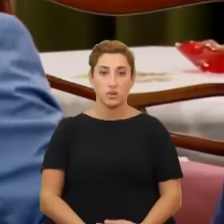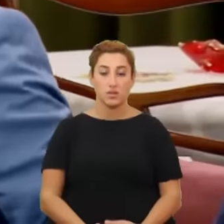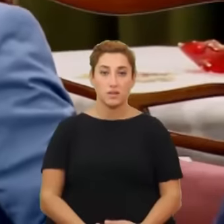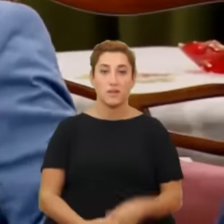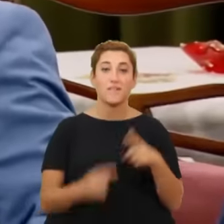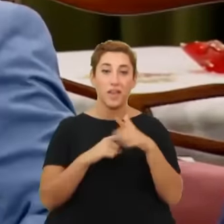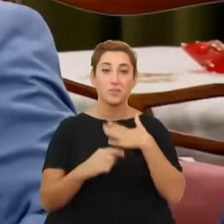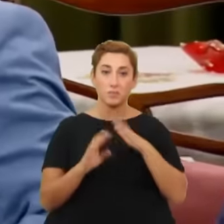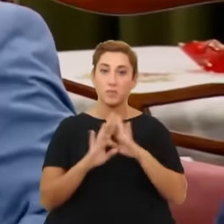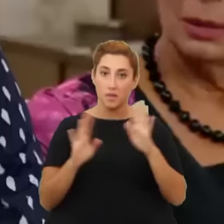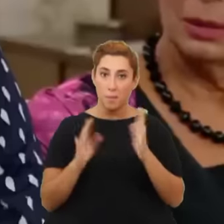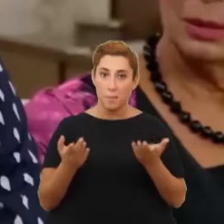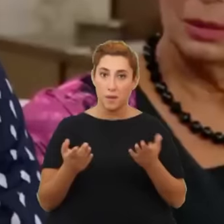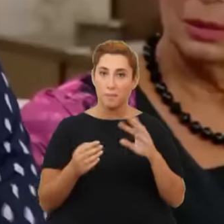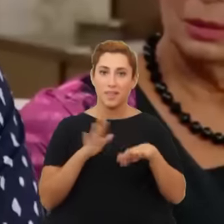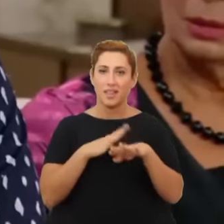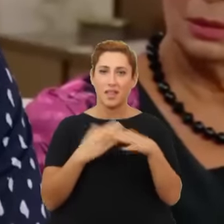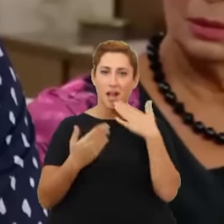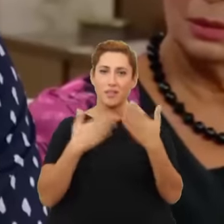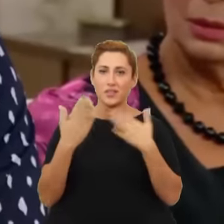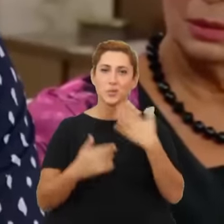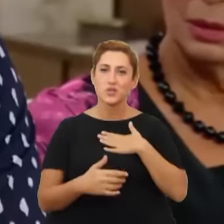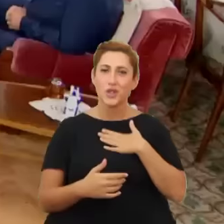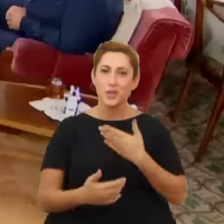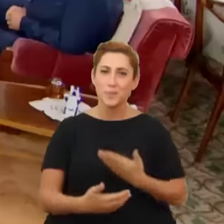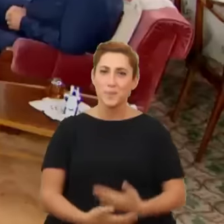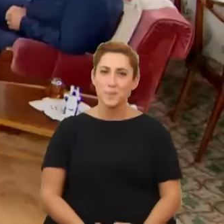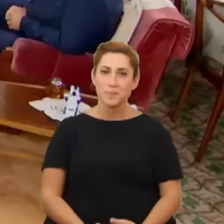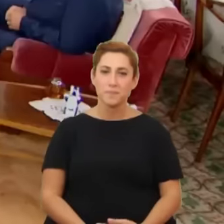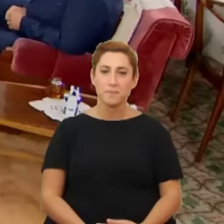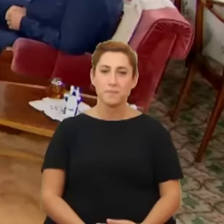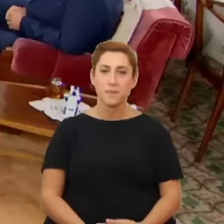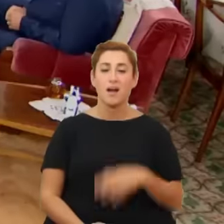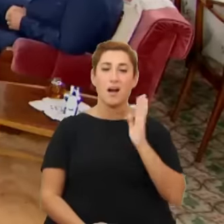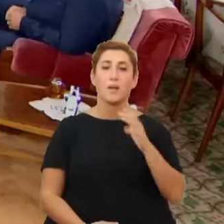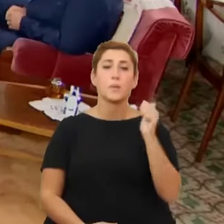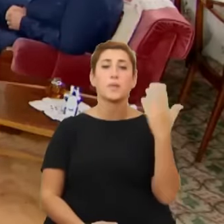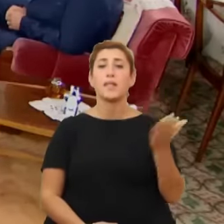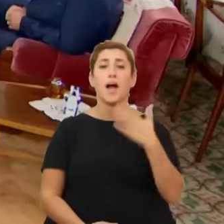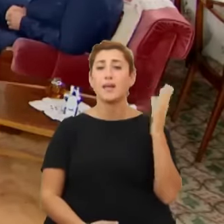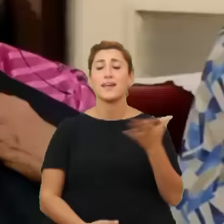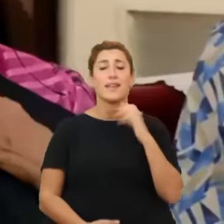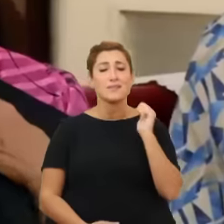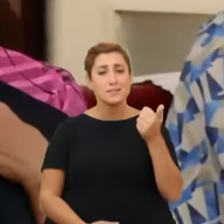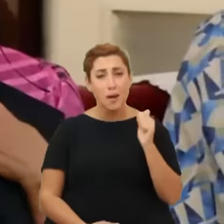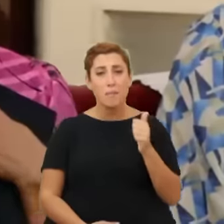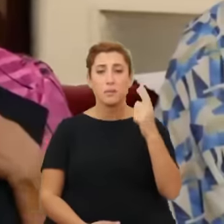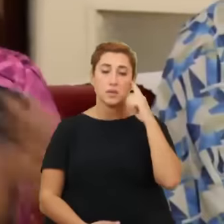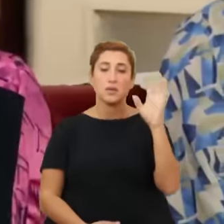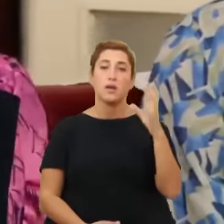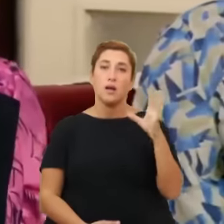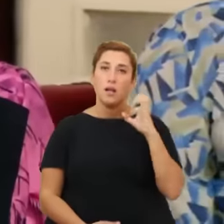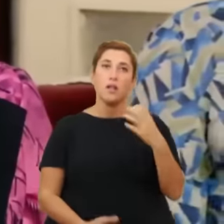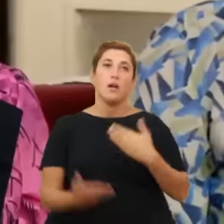Tabii. Fehmi'cim tam olarak neden bahsediyorsun canım benim? Ay günlerdir, ne zamandır